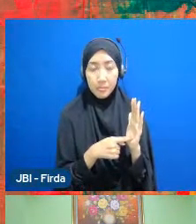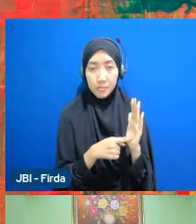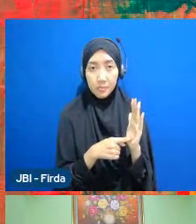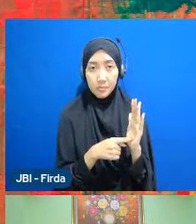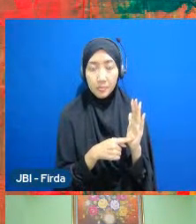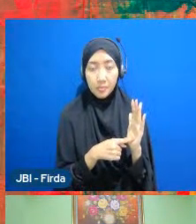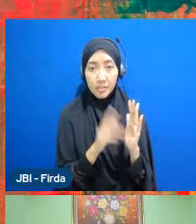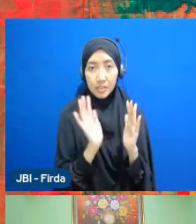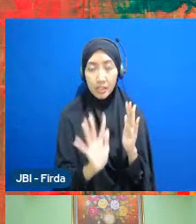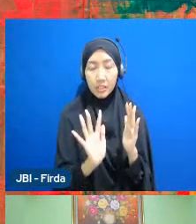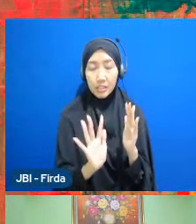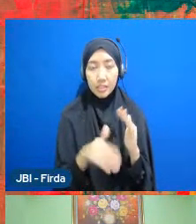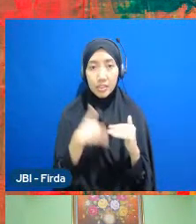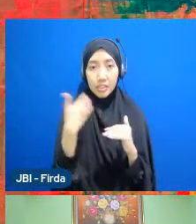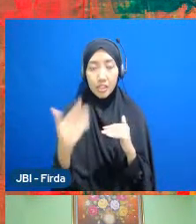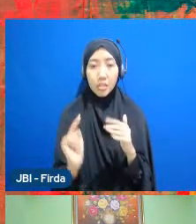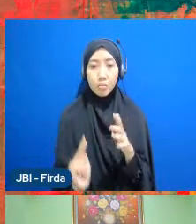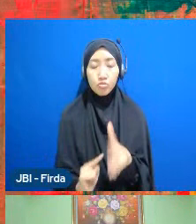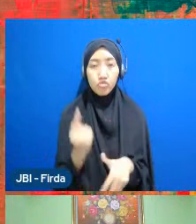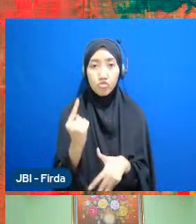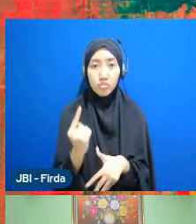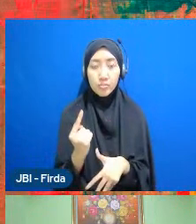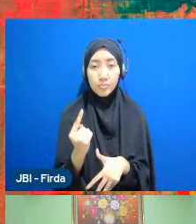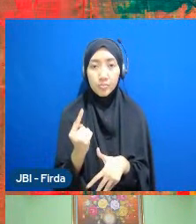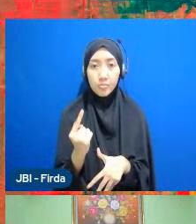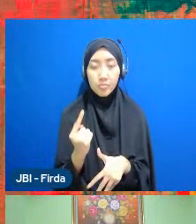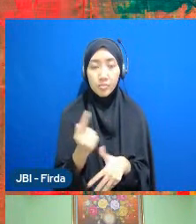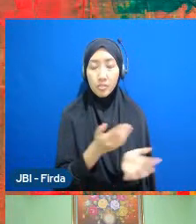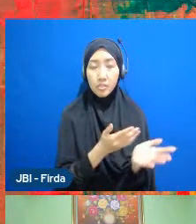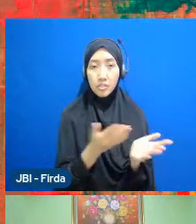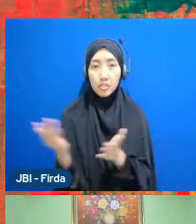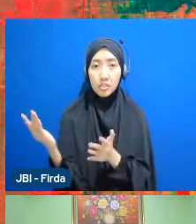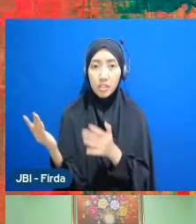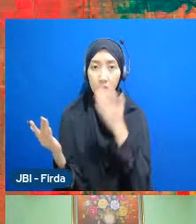Nanti setelah muncul, sahabat silakan